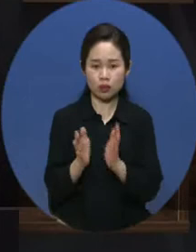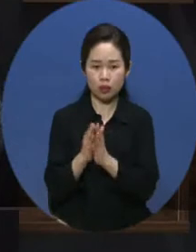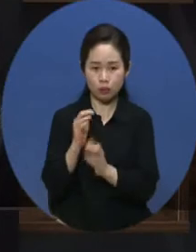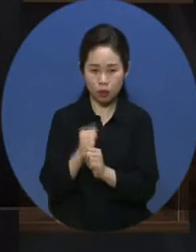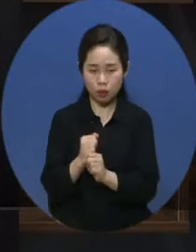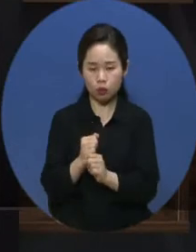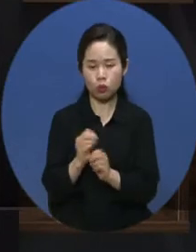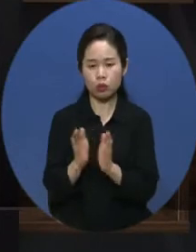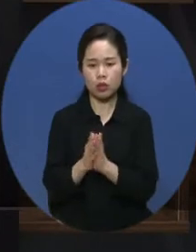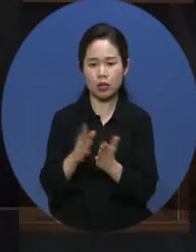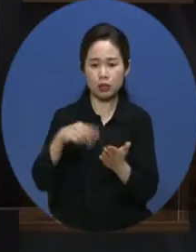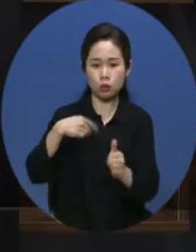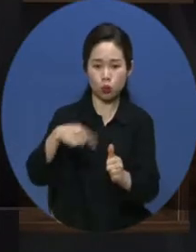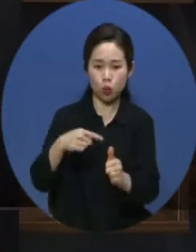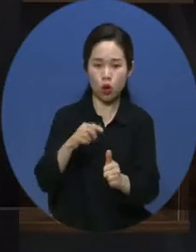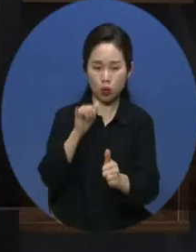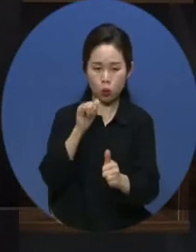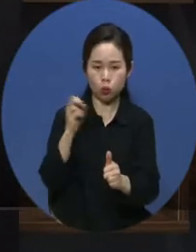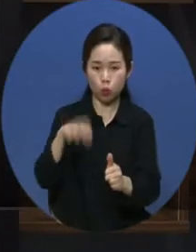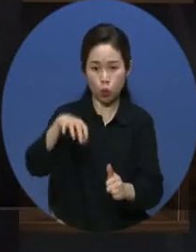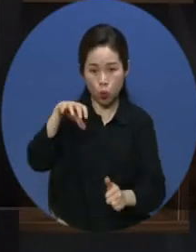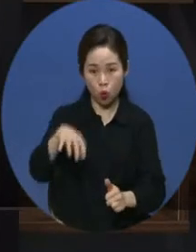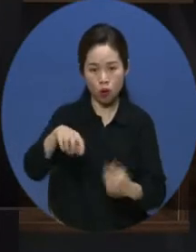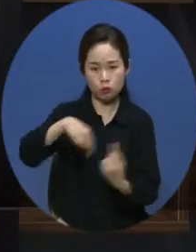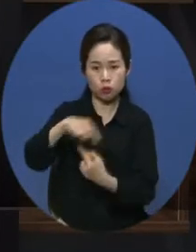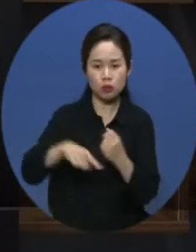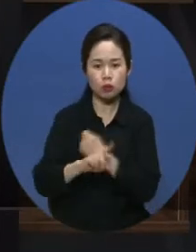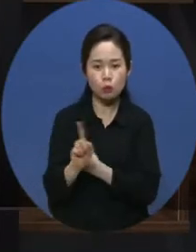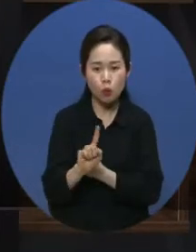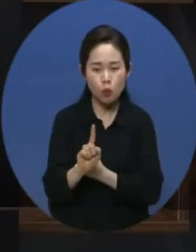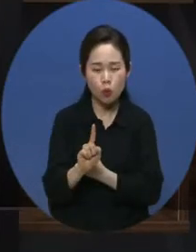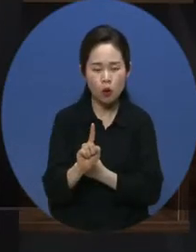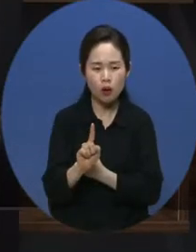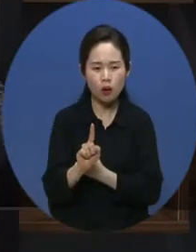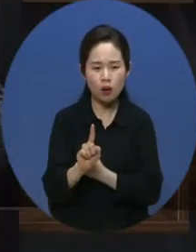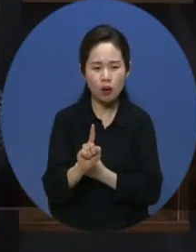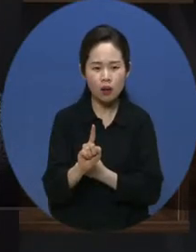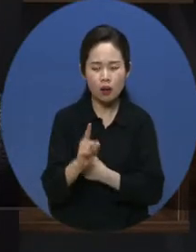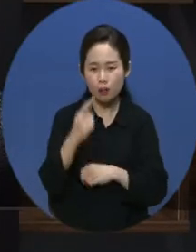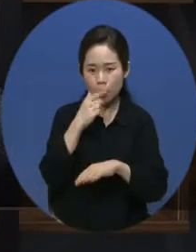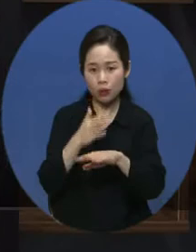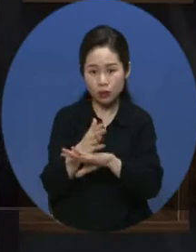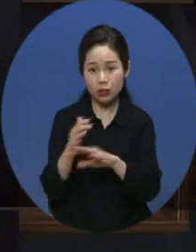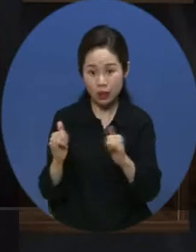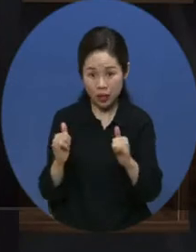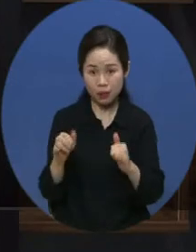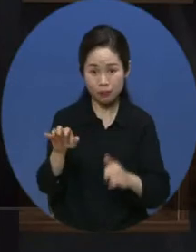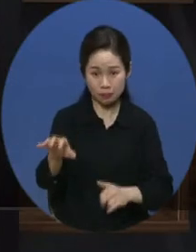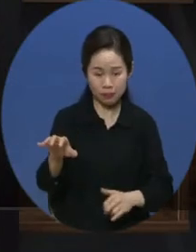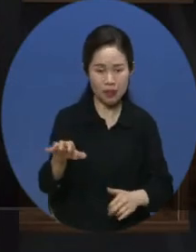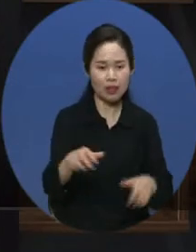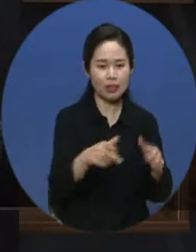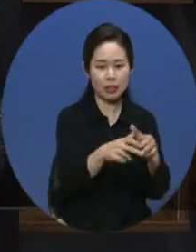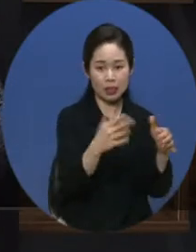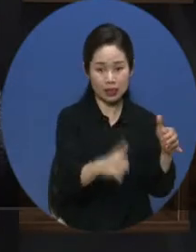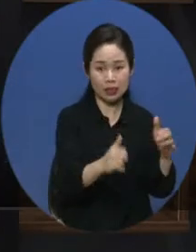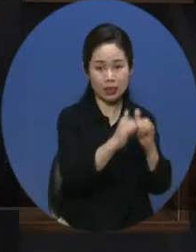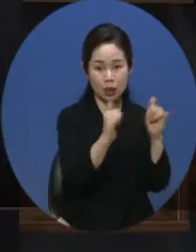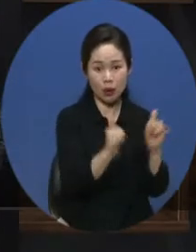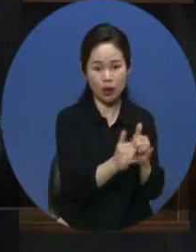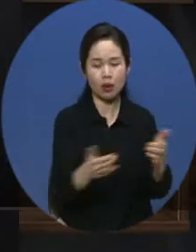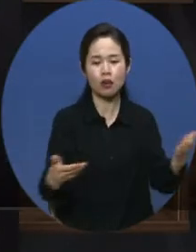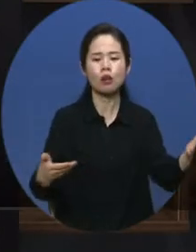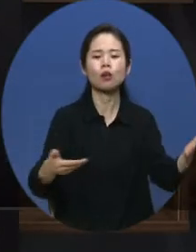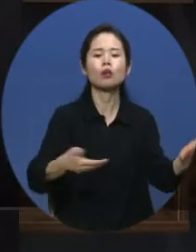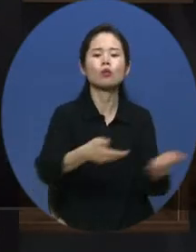공간을 운영을 하고 있는 목적은 오로지 하나입니다. 느린 학습자들이 비장애인 사회와 소통할 거리들을